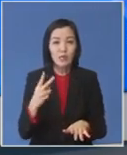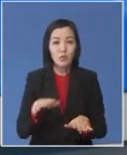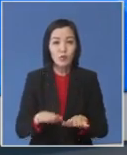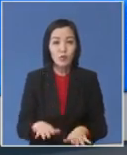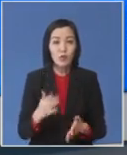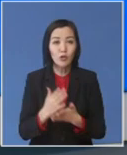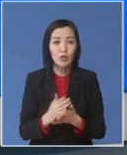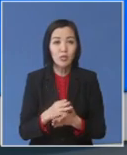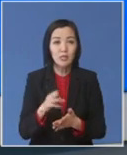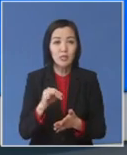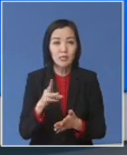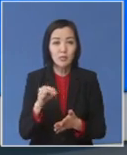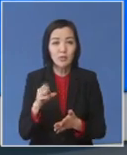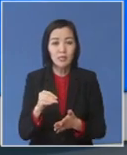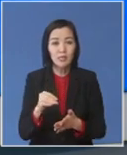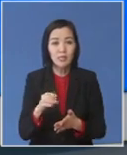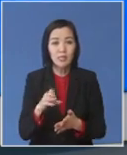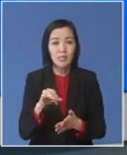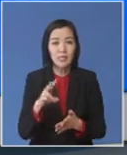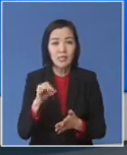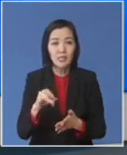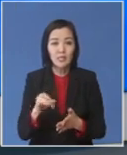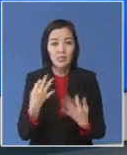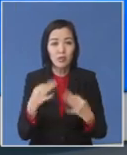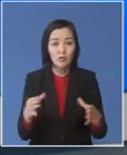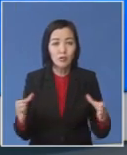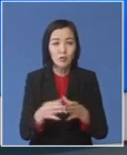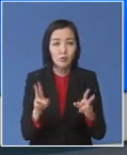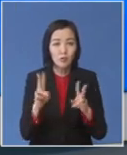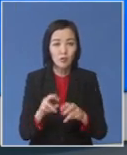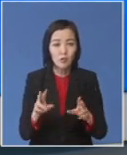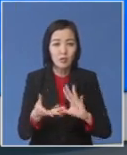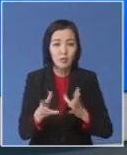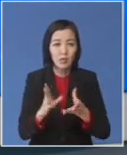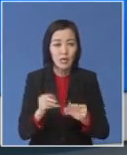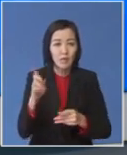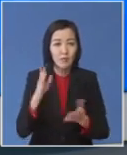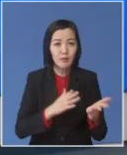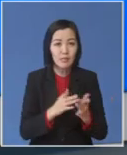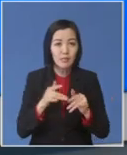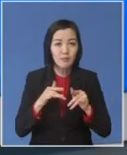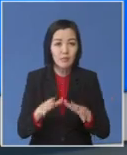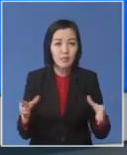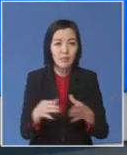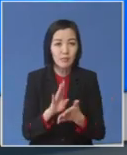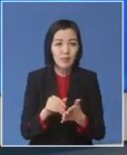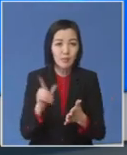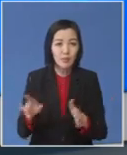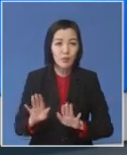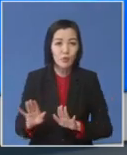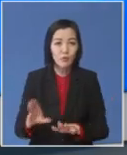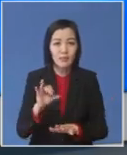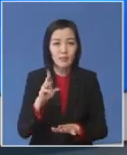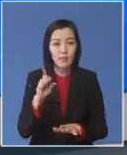тұрақтаған. Transparency International атты тәуелсіз ұйымның жүргізген сараптамасы туралы мемлекетті қызмет істері департаменті басшысының орынбасары